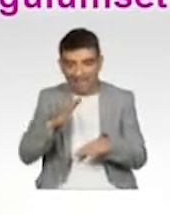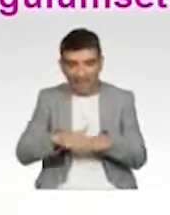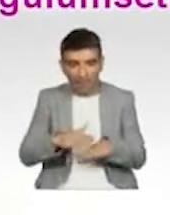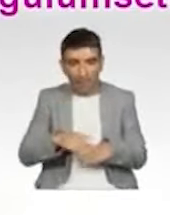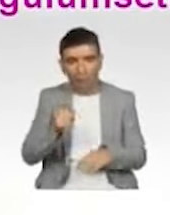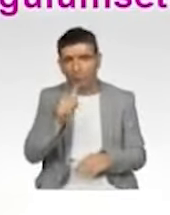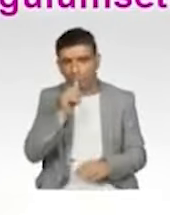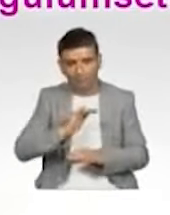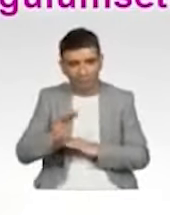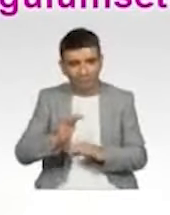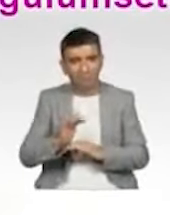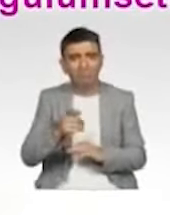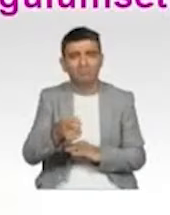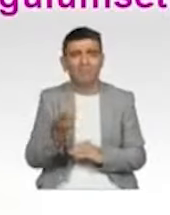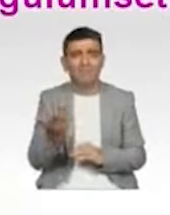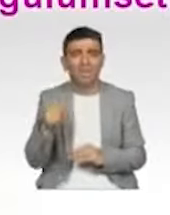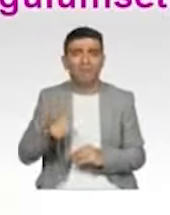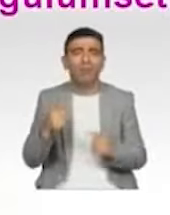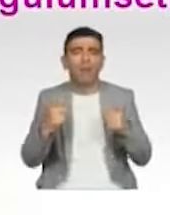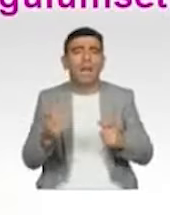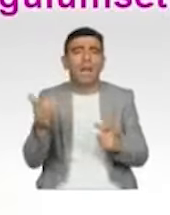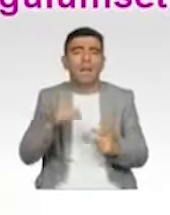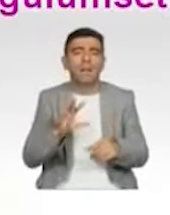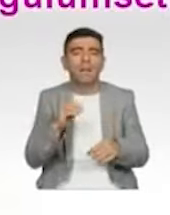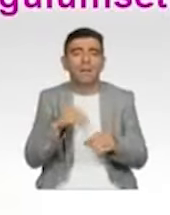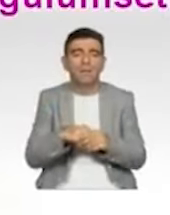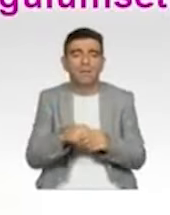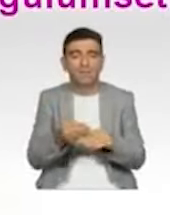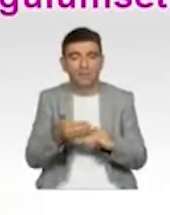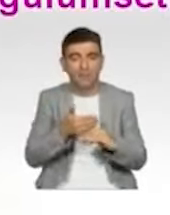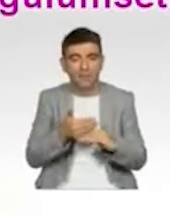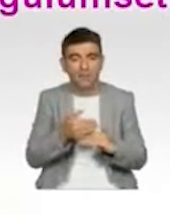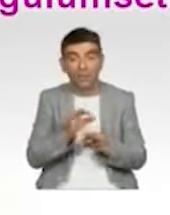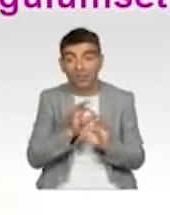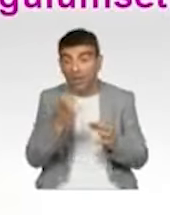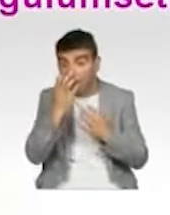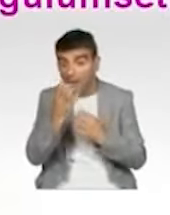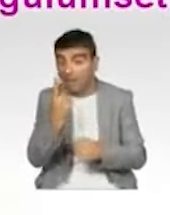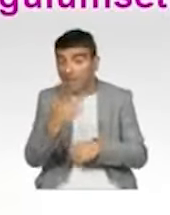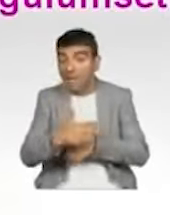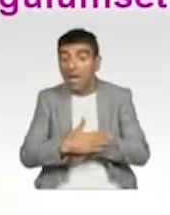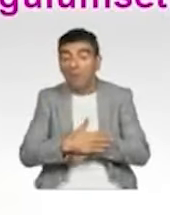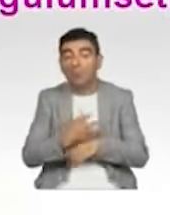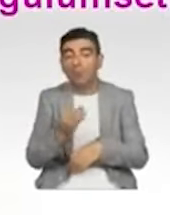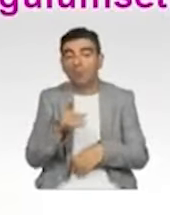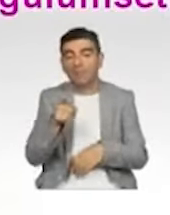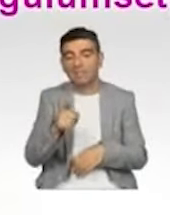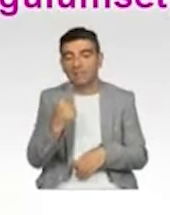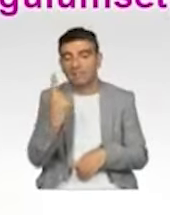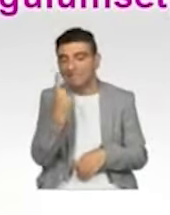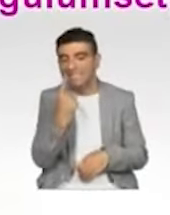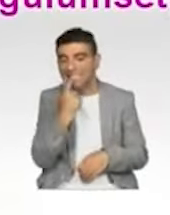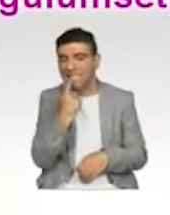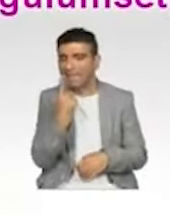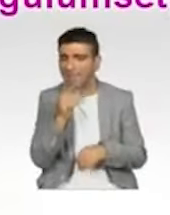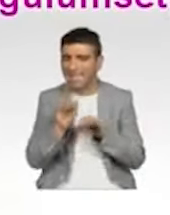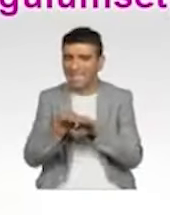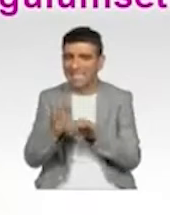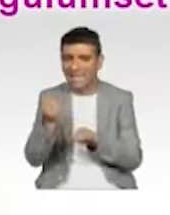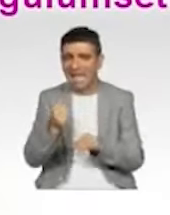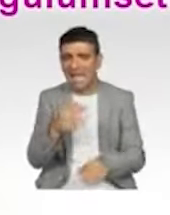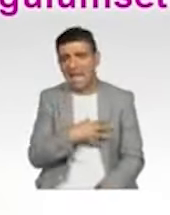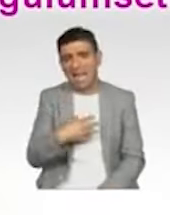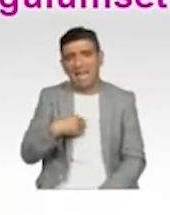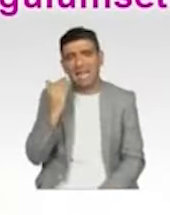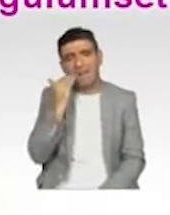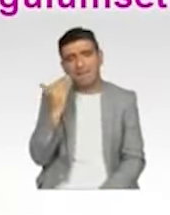Onları yıkıyorum. Sabah buraya gelmeden önce helal, güzel hiç, hazırladım. Hiç bakıcı veya bir yardımcı tutmadan ikisini o de o çalıştığım bir sene bir destek aldım ama anneannemiz hep